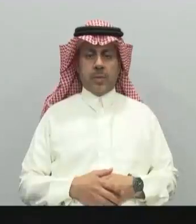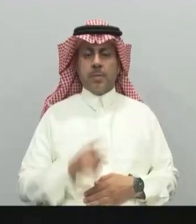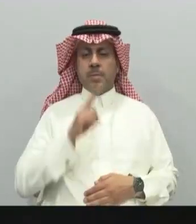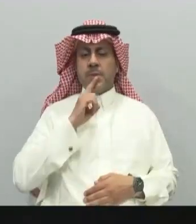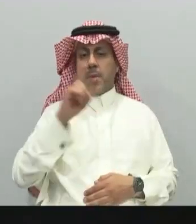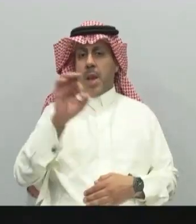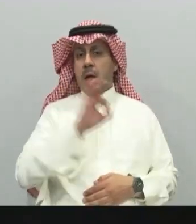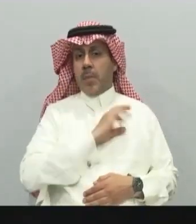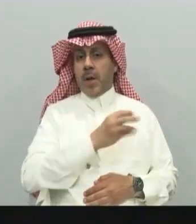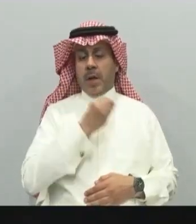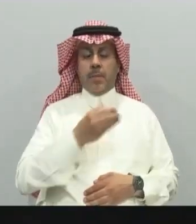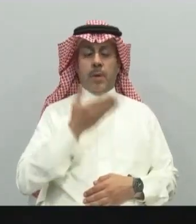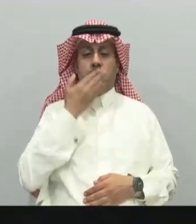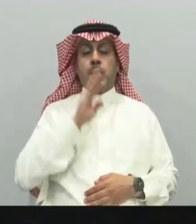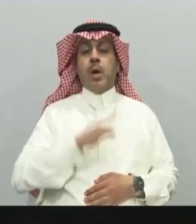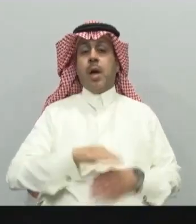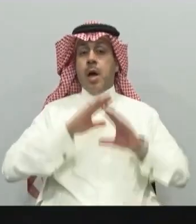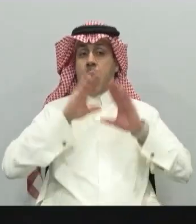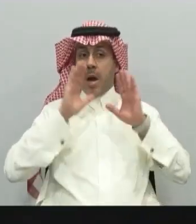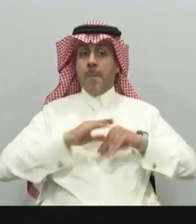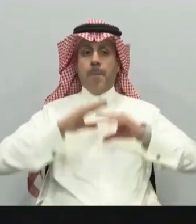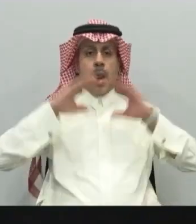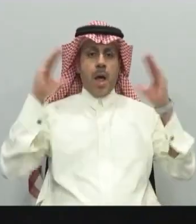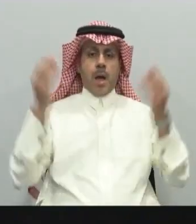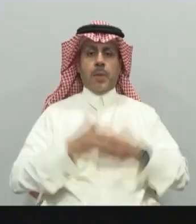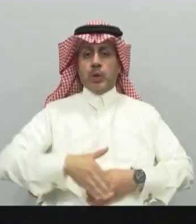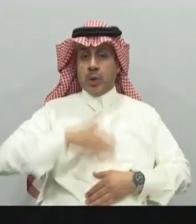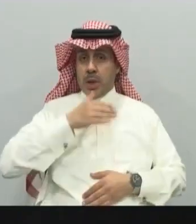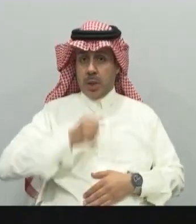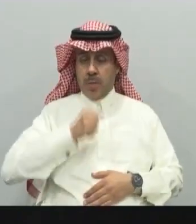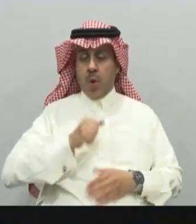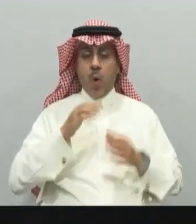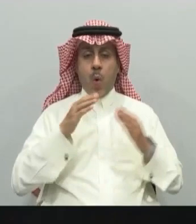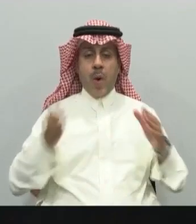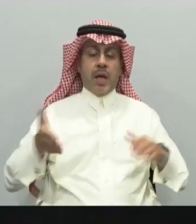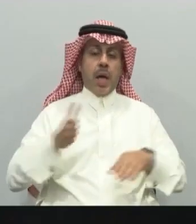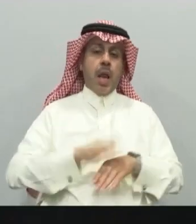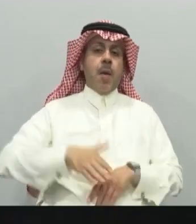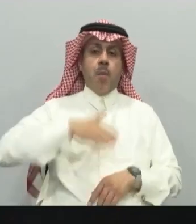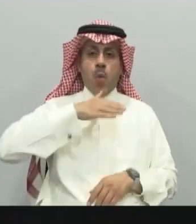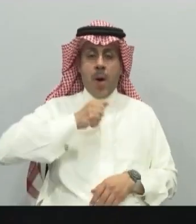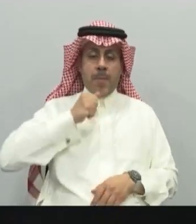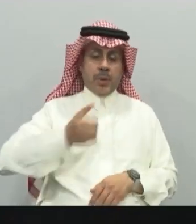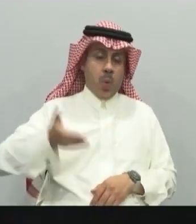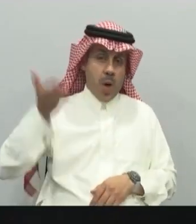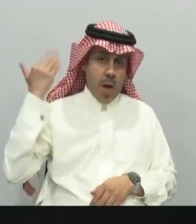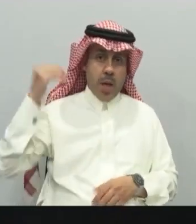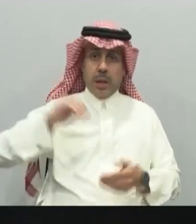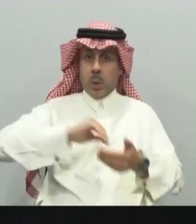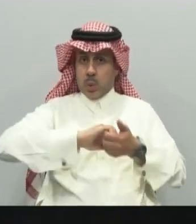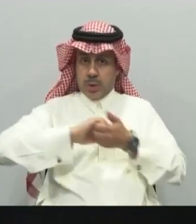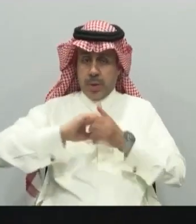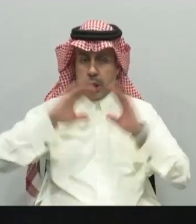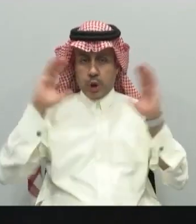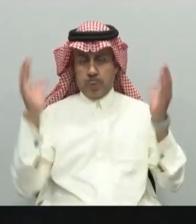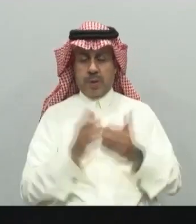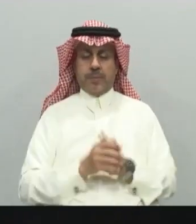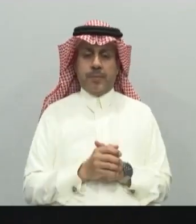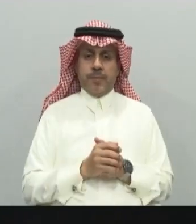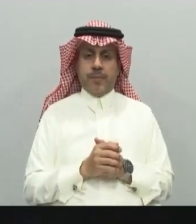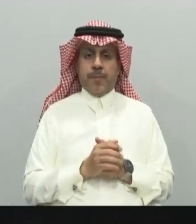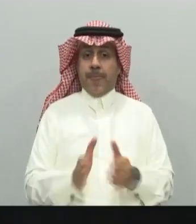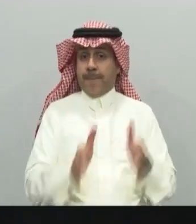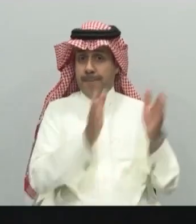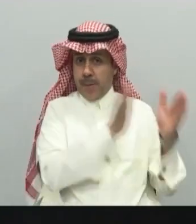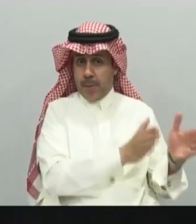بسم الله الرحمن الرحيم الحمد لله رب العالمين وصلى الله وسلم وبارك على نبينا محمد وعلى اله وصحبه اجمعين